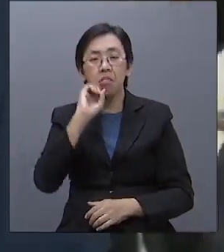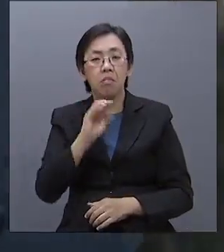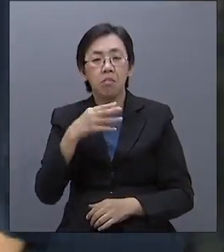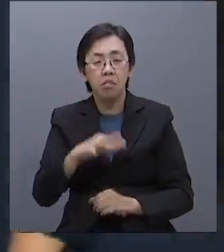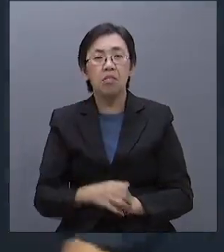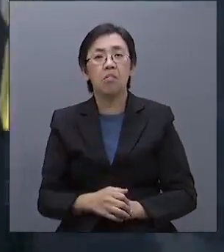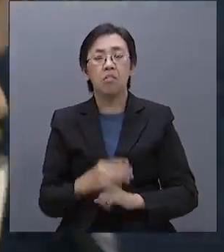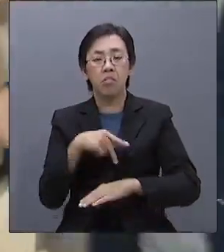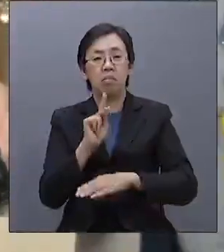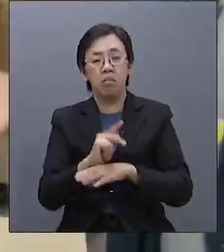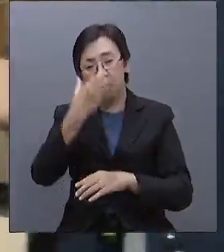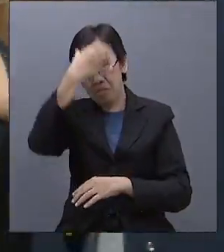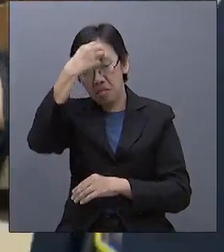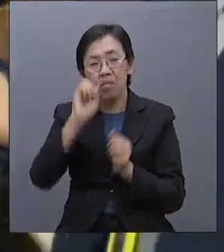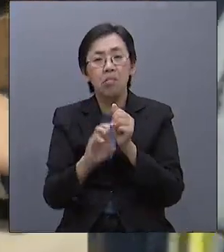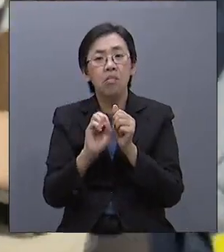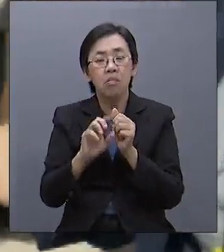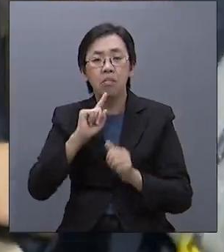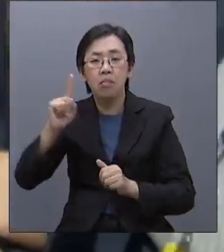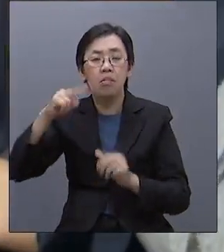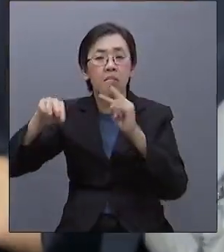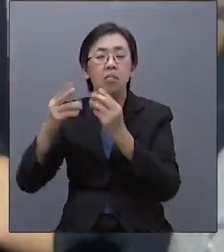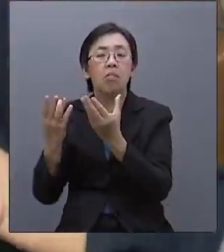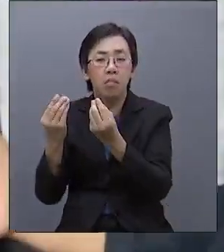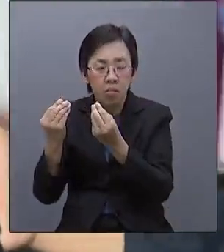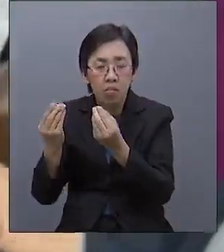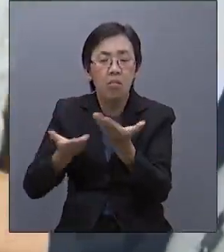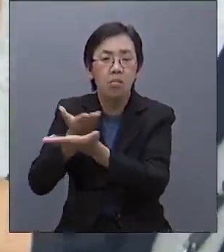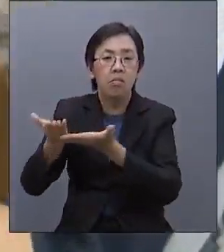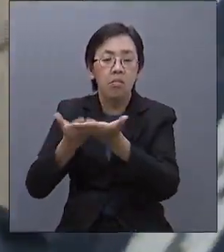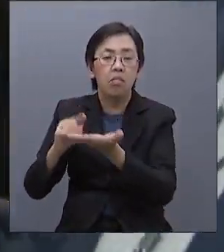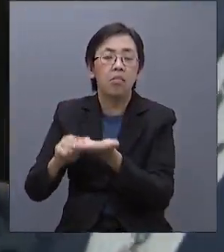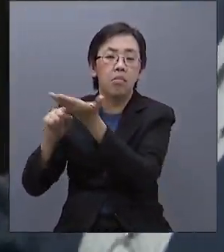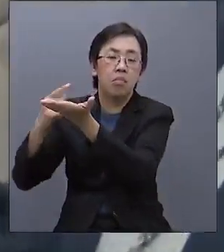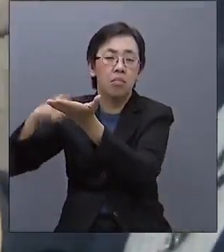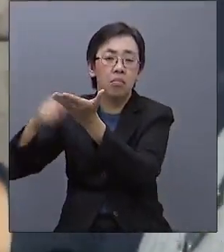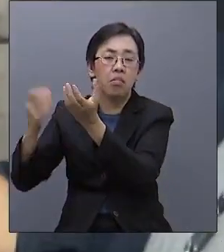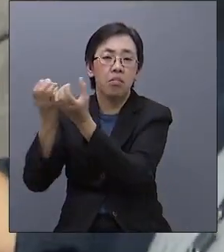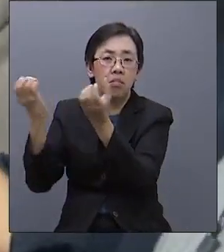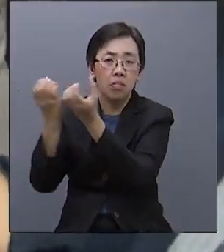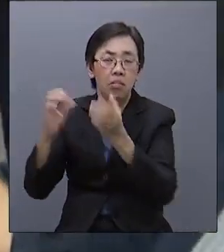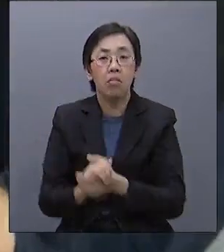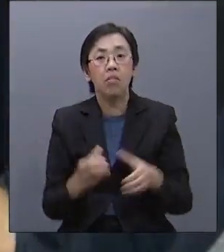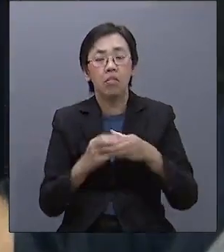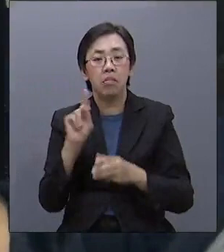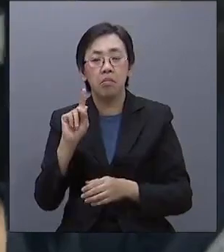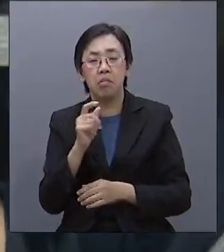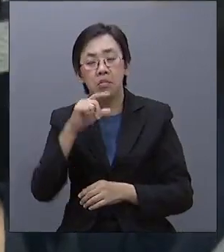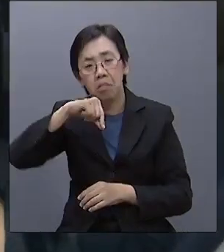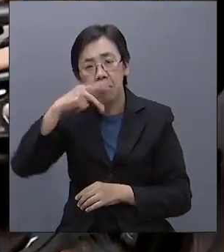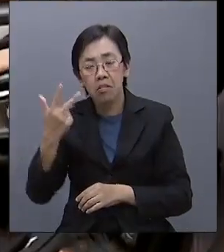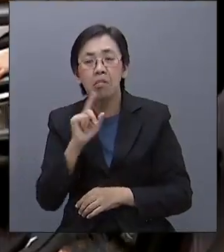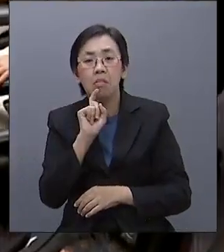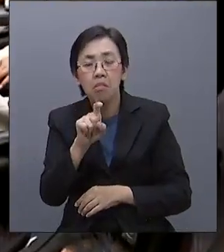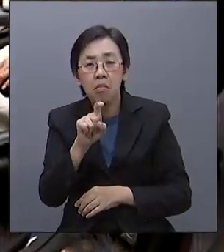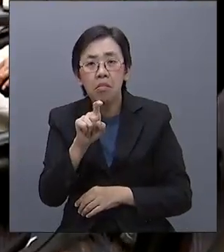คะว่าประธานวันนอแนะว่าให้ไปร้องกับผู้ตรวจการแผ่นดินเพื่อพิจารณายื่นศาลรัฐธรรมนูญทีมข่าวไทย PBS สอบถามความเห็นของ